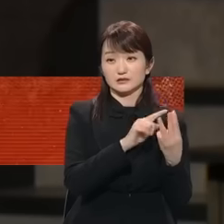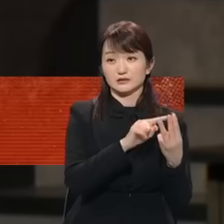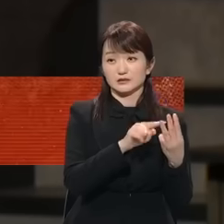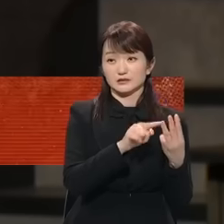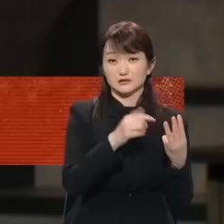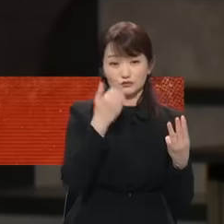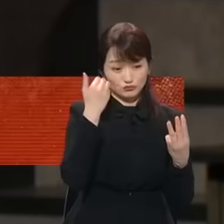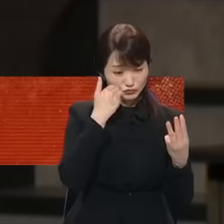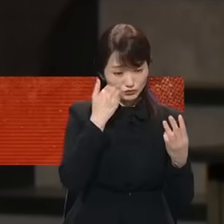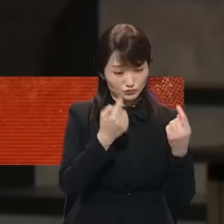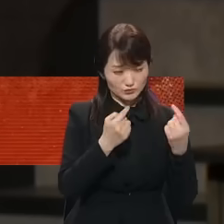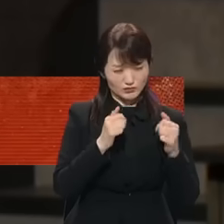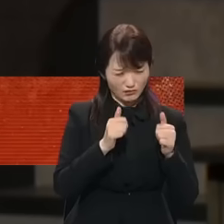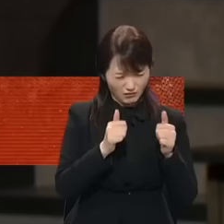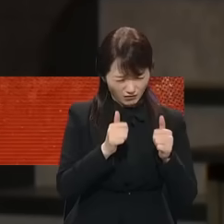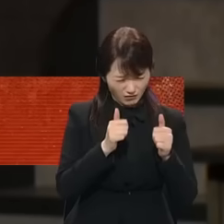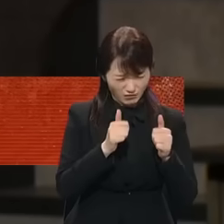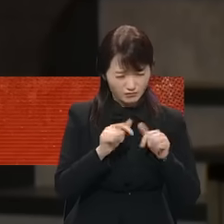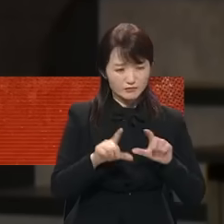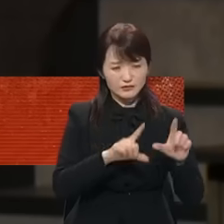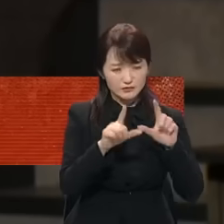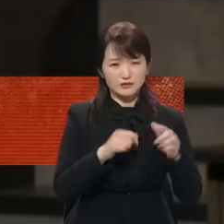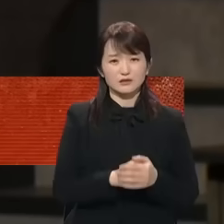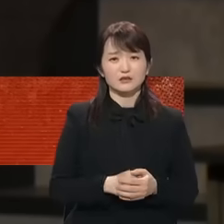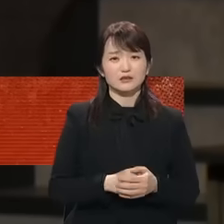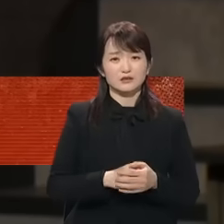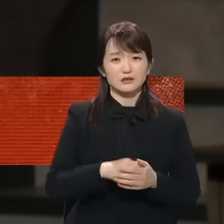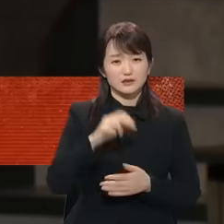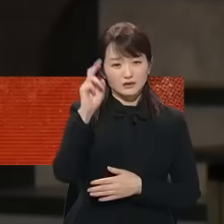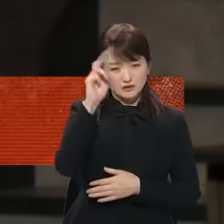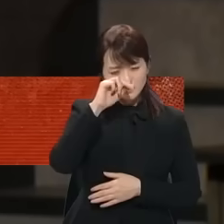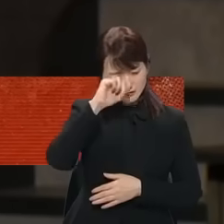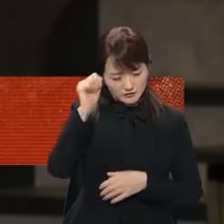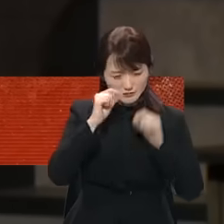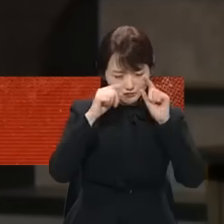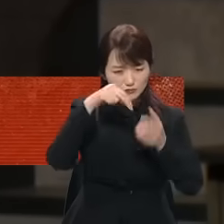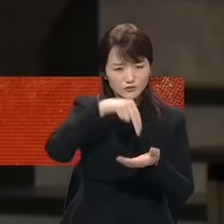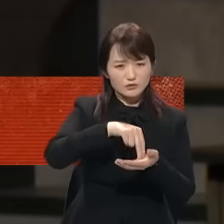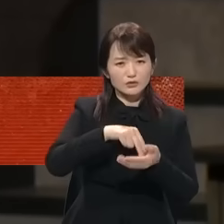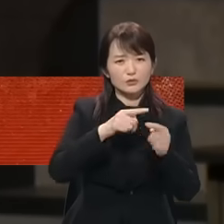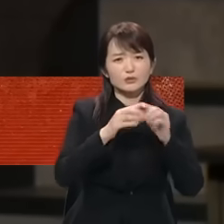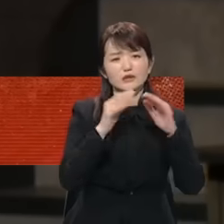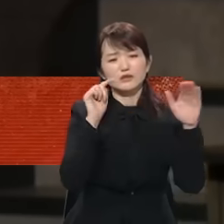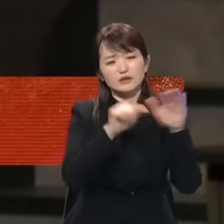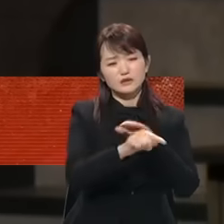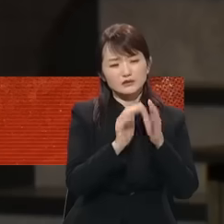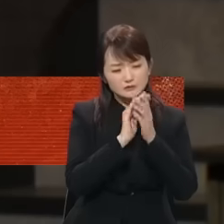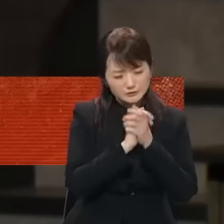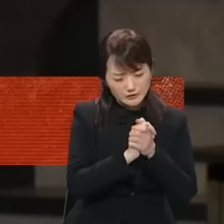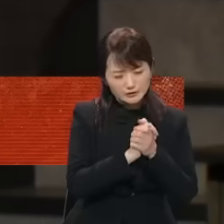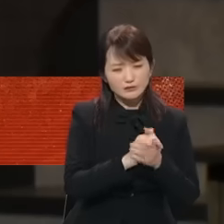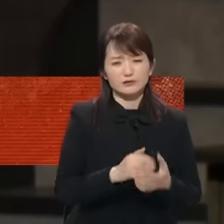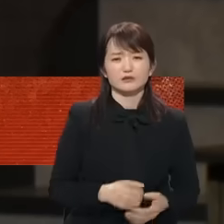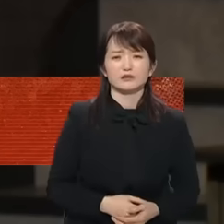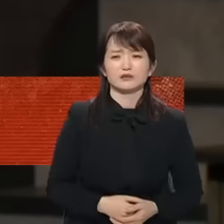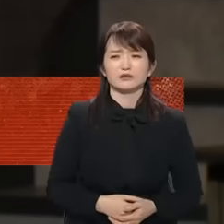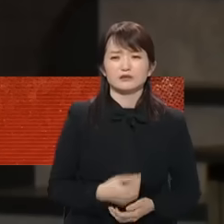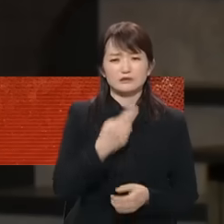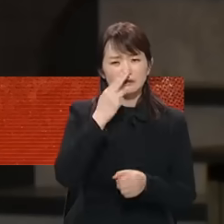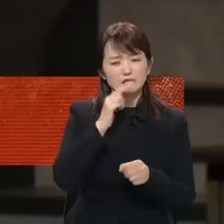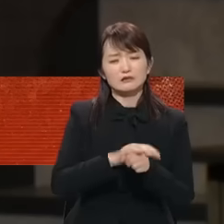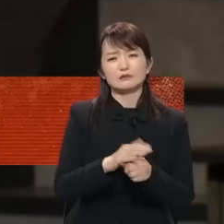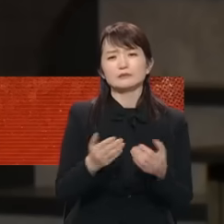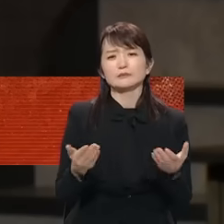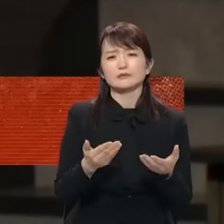누구보다 열심히 살고 뭐 아침 새벽에 나서 기도도 하고 이런 거 분들인데이 어처구니 없는이 그